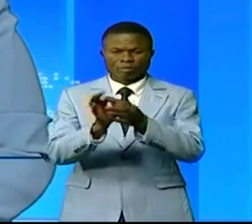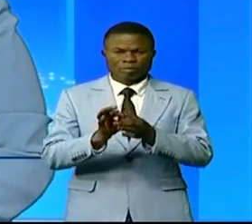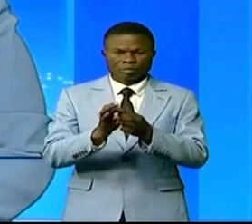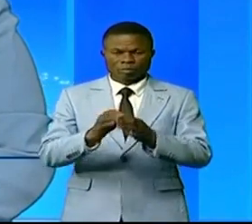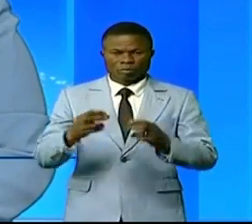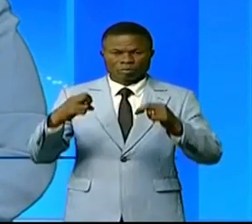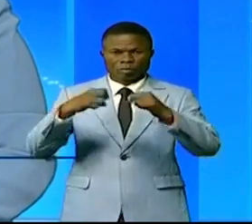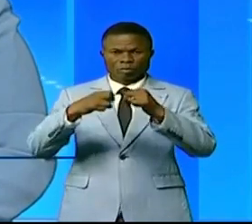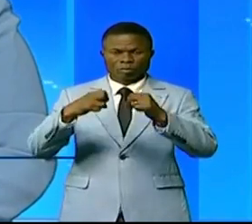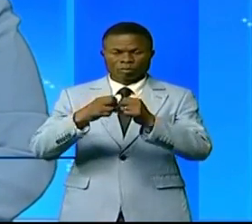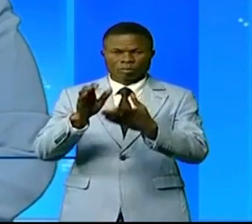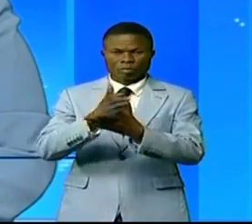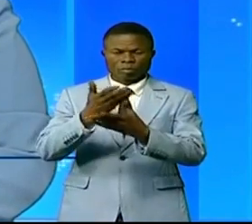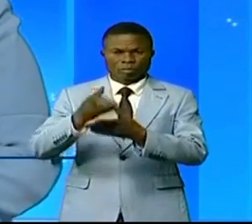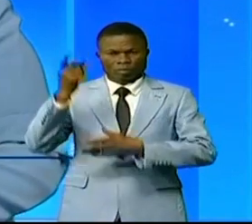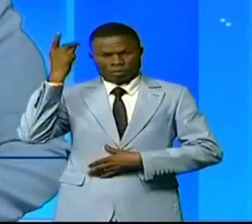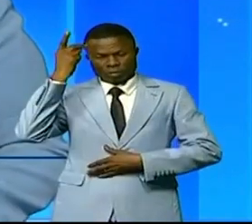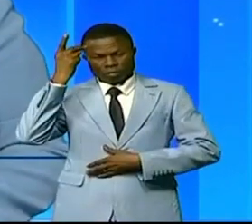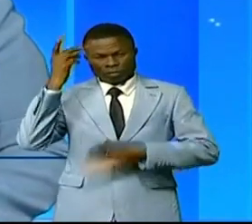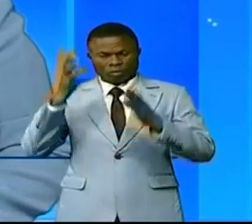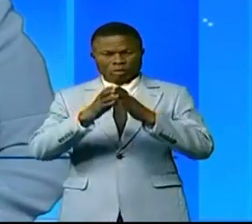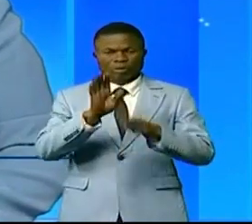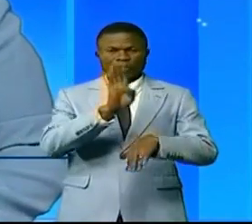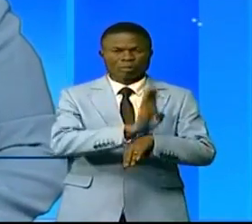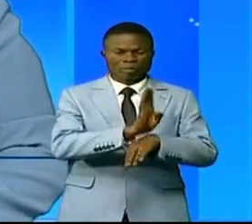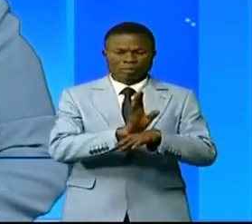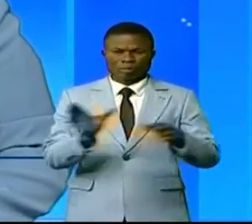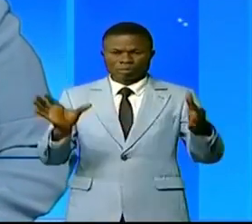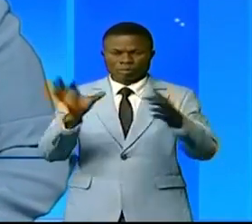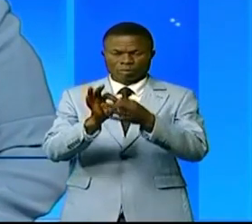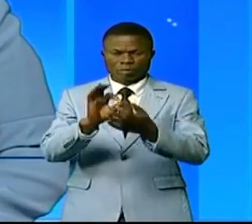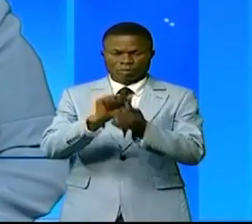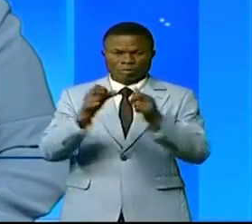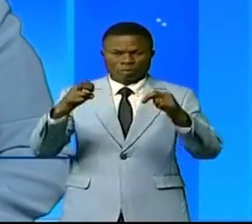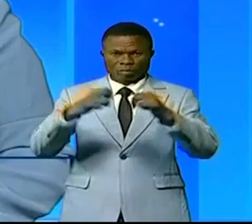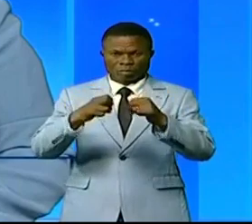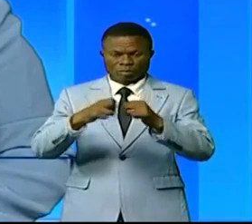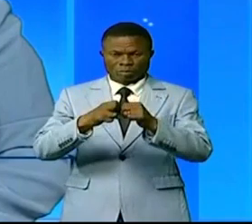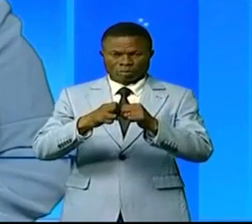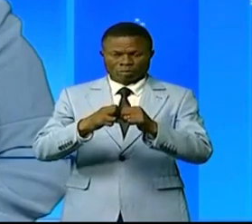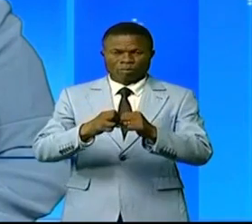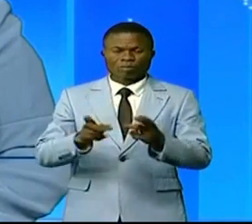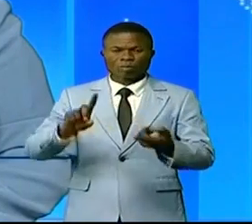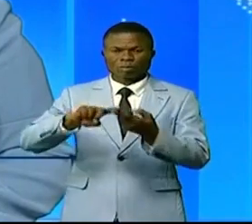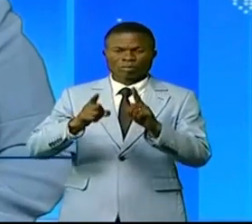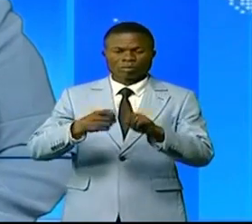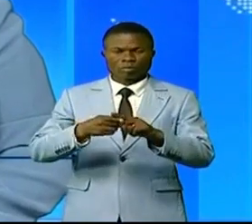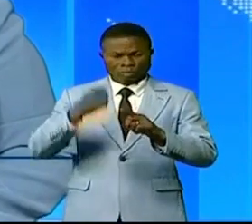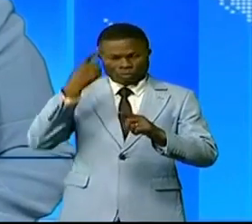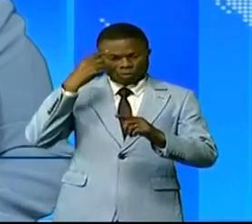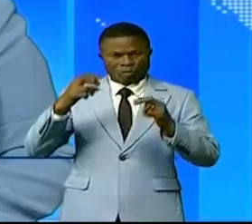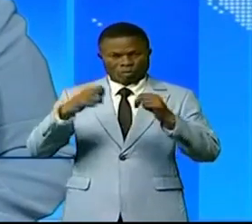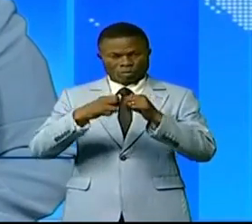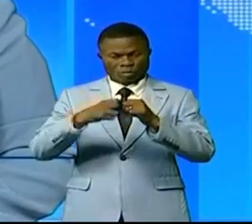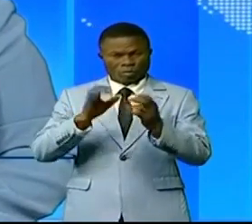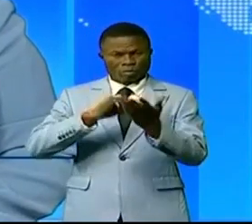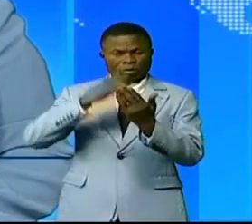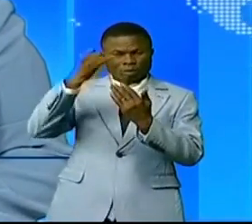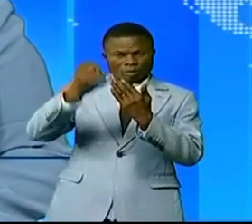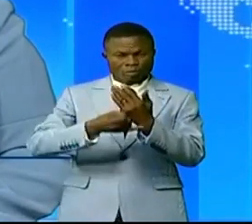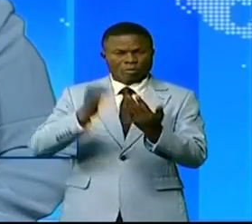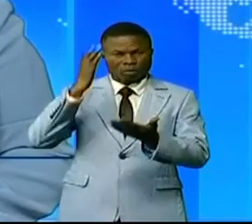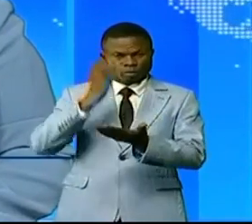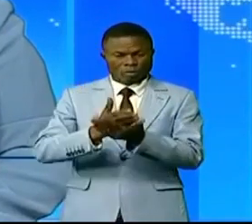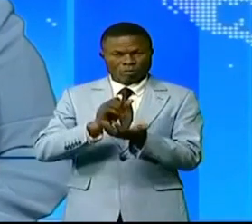énergétique conclu entre Kinshasa et Brazzaville, surnommé « boucle de l'amitié énergétique ». Ce projet vise mettre fin